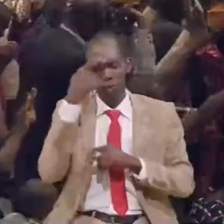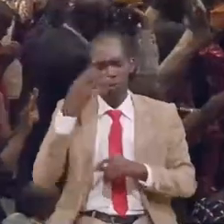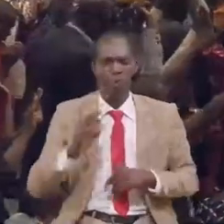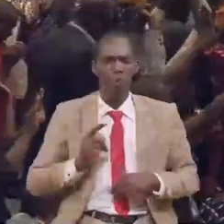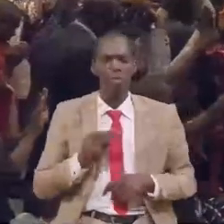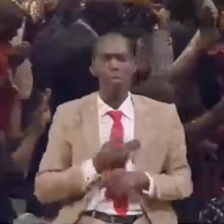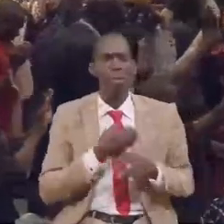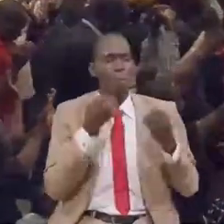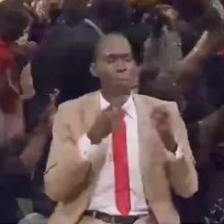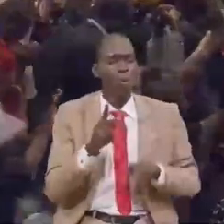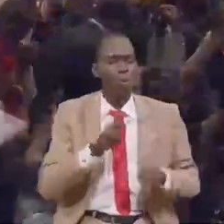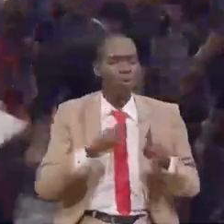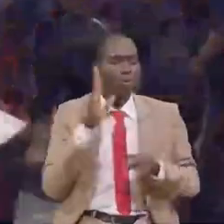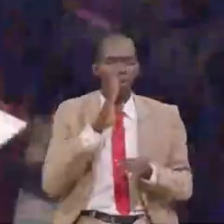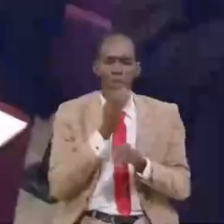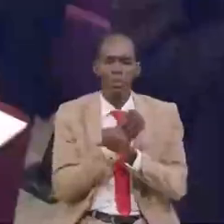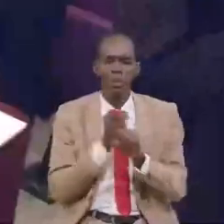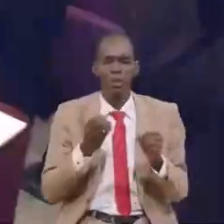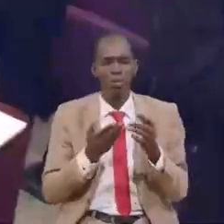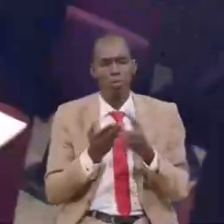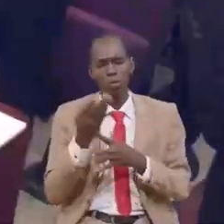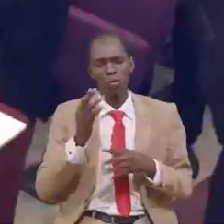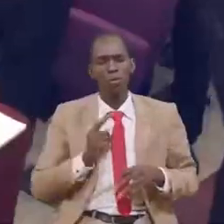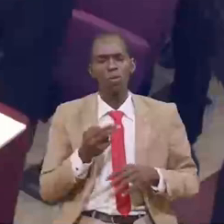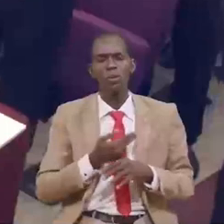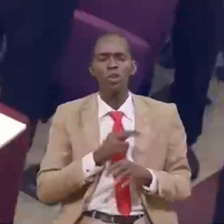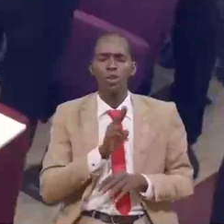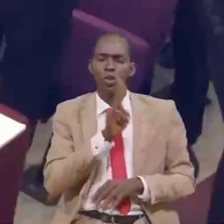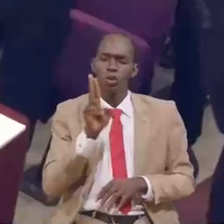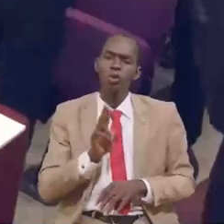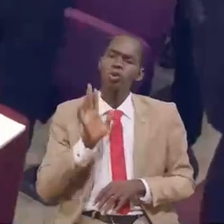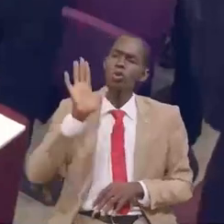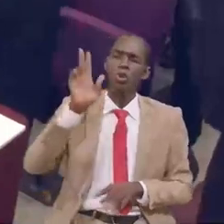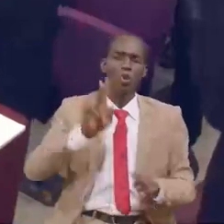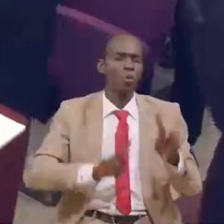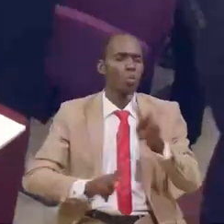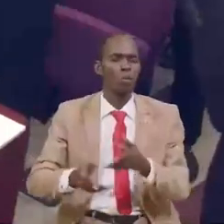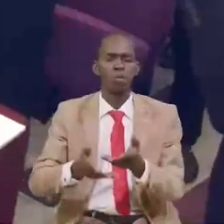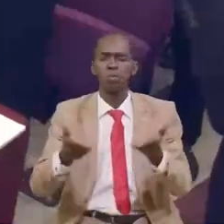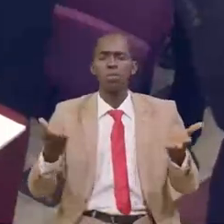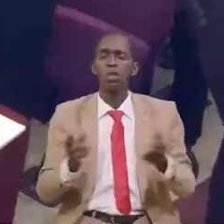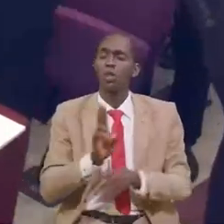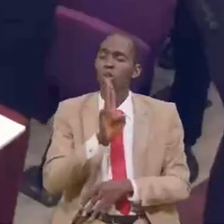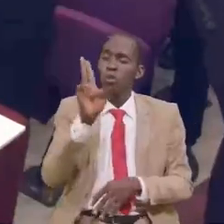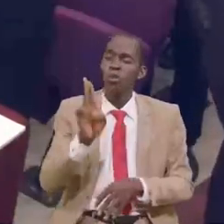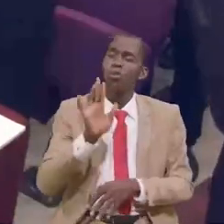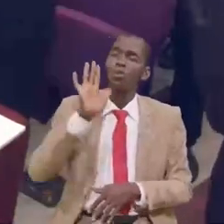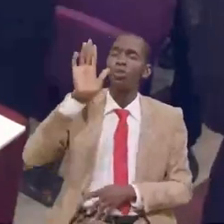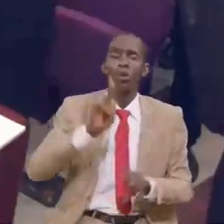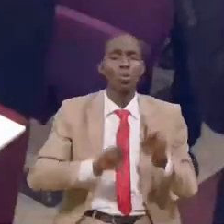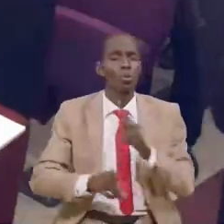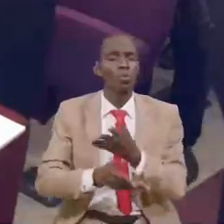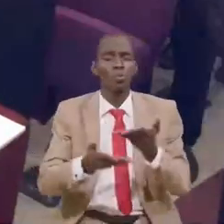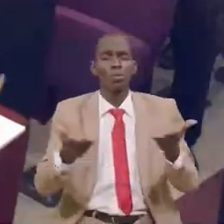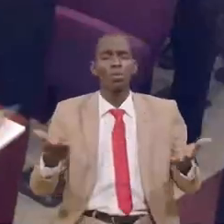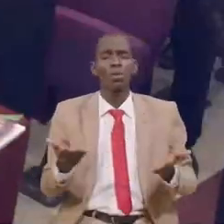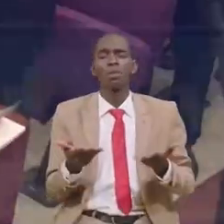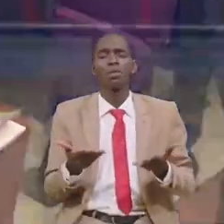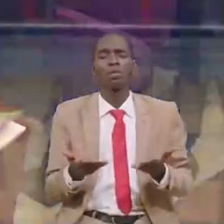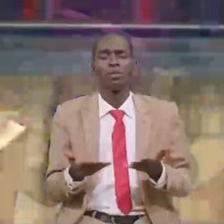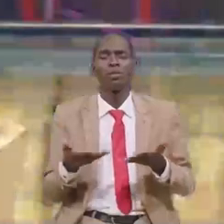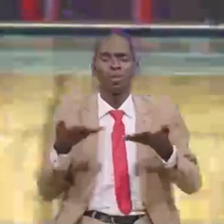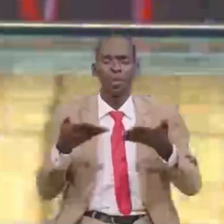cause de nous. Utilise ton peuple. Utilise ton peuple. Utilise ton peuple.